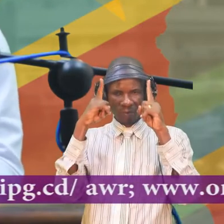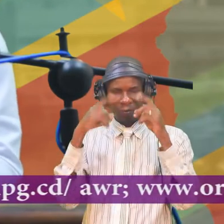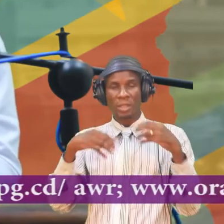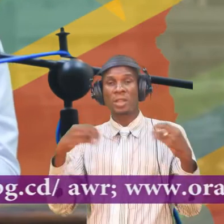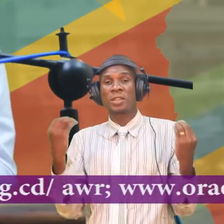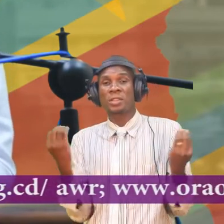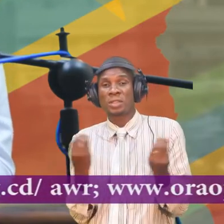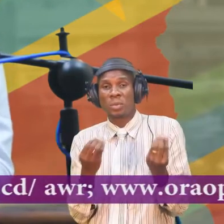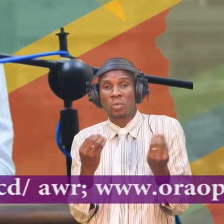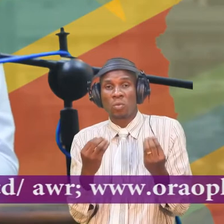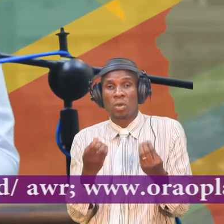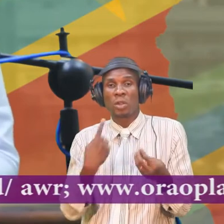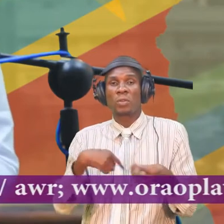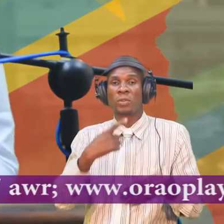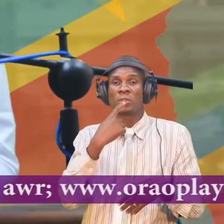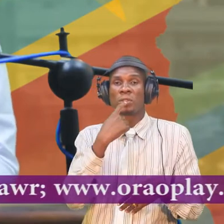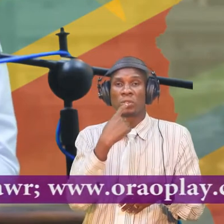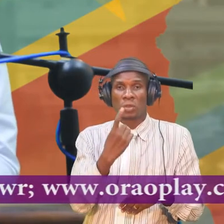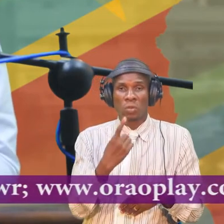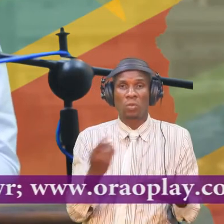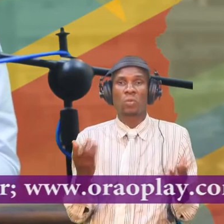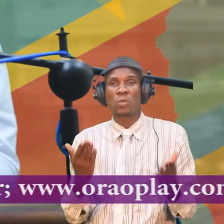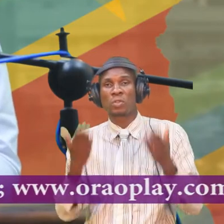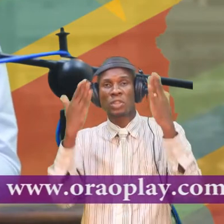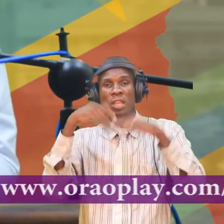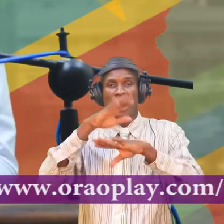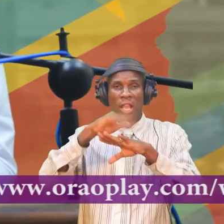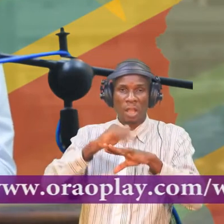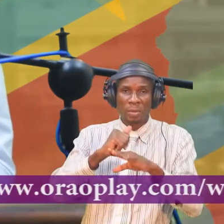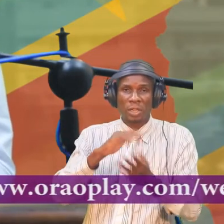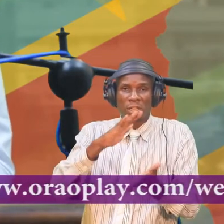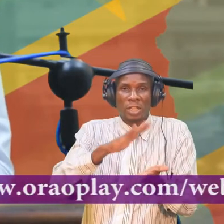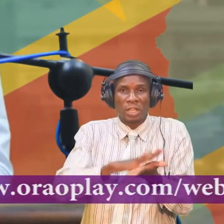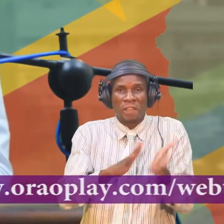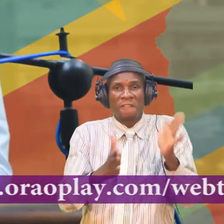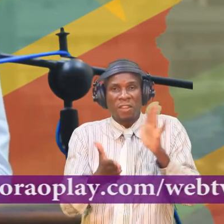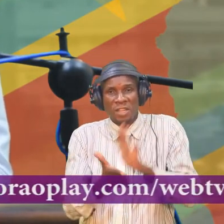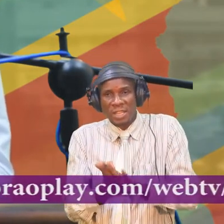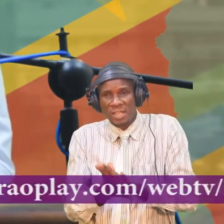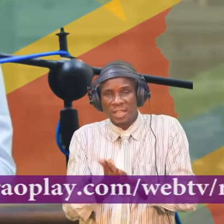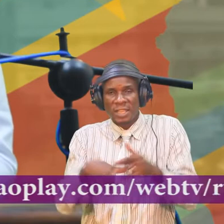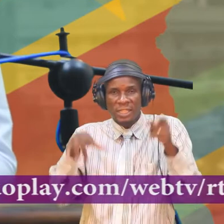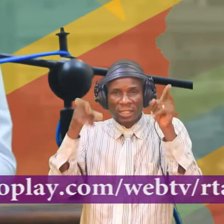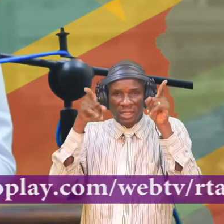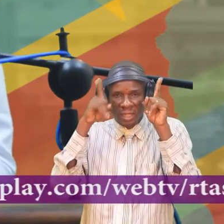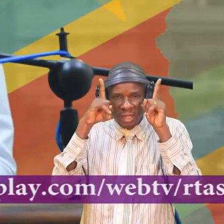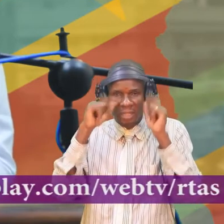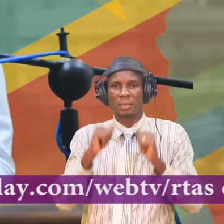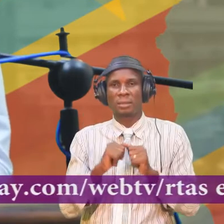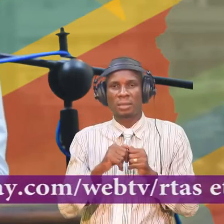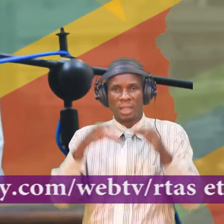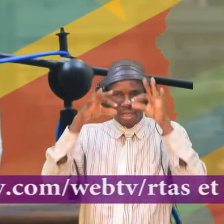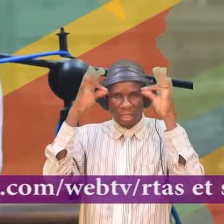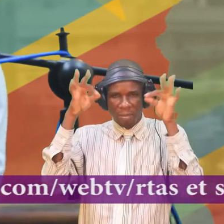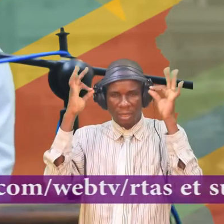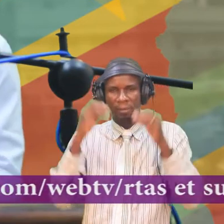yake, ndio maana yule aliyeitwa aliyeitwa Lucifer